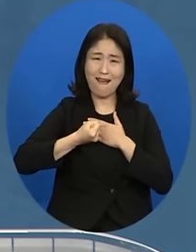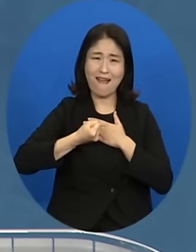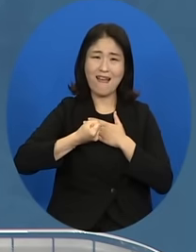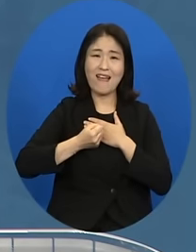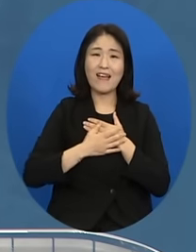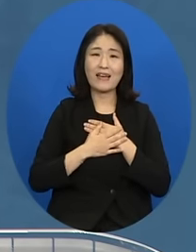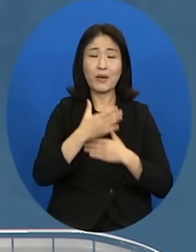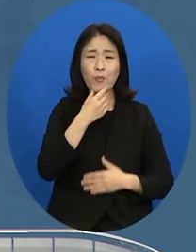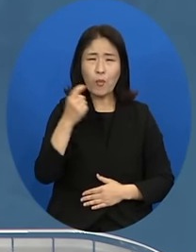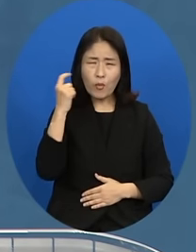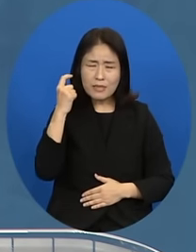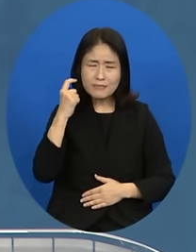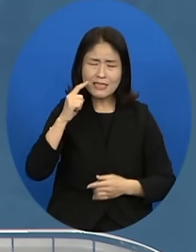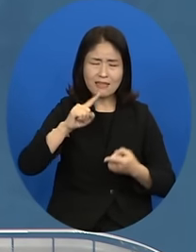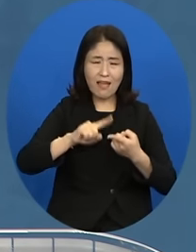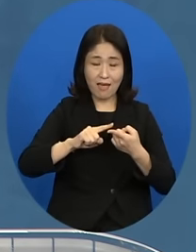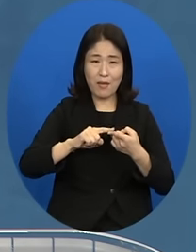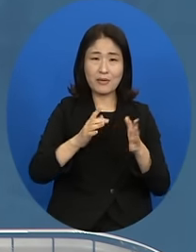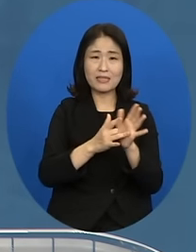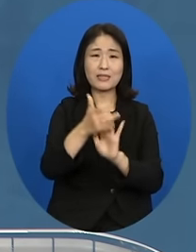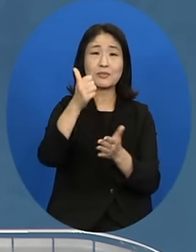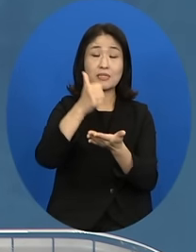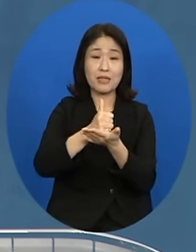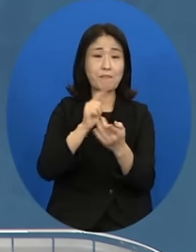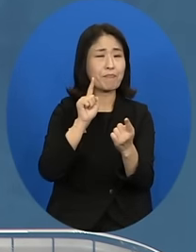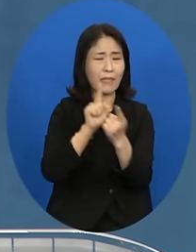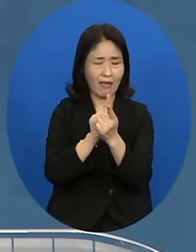복음 그 자체이신 예수님을 만났습니다.